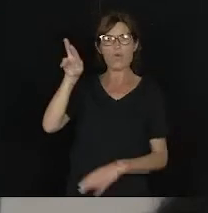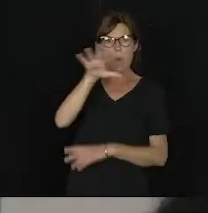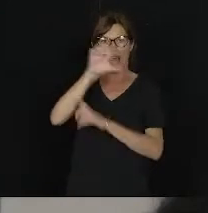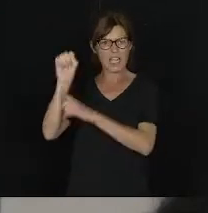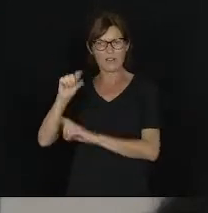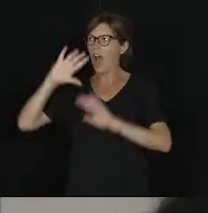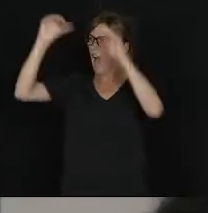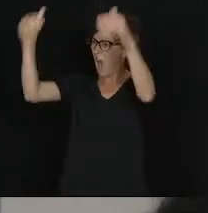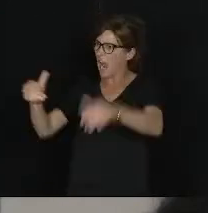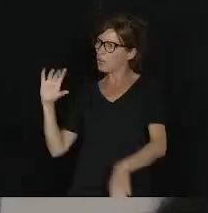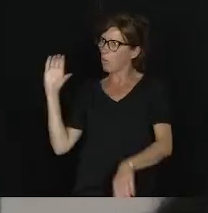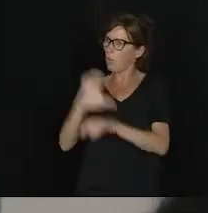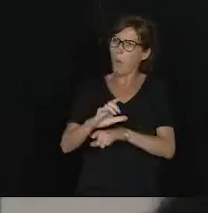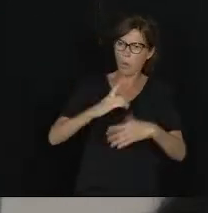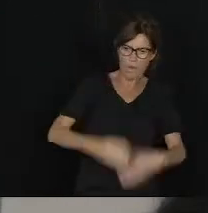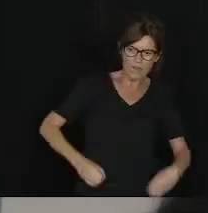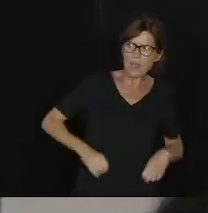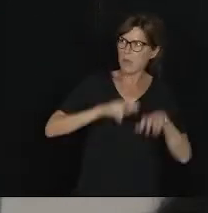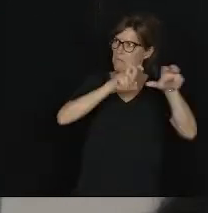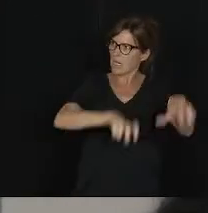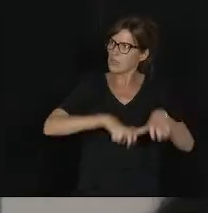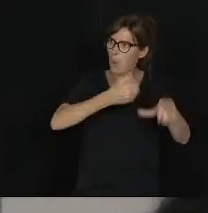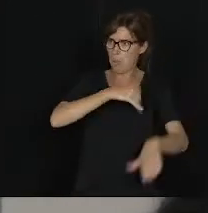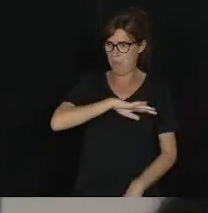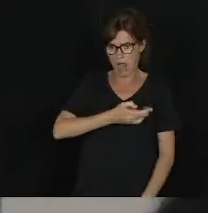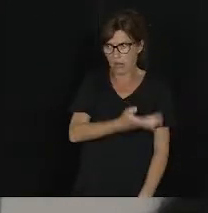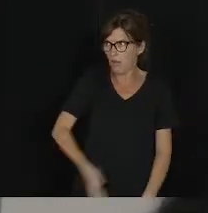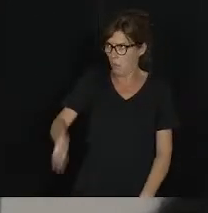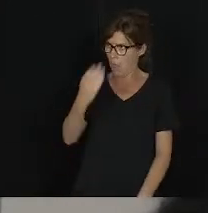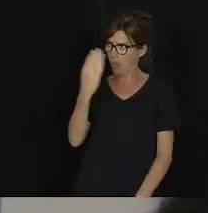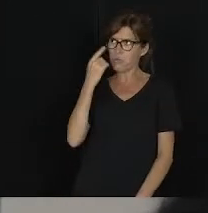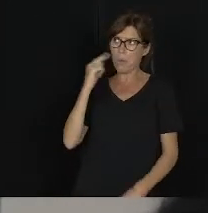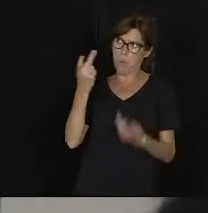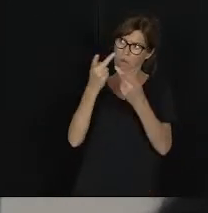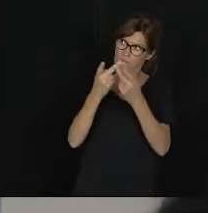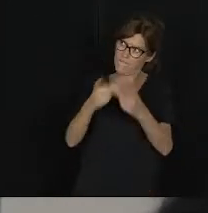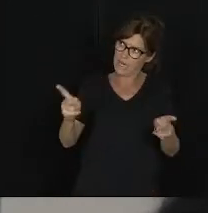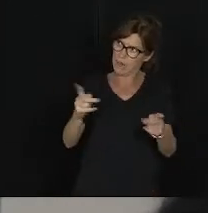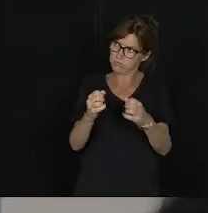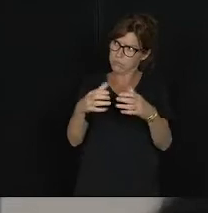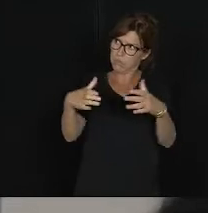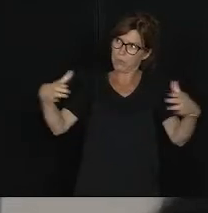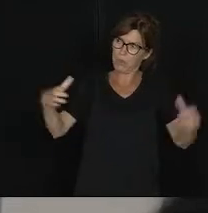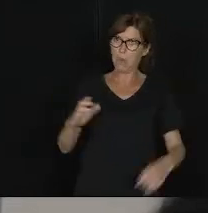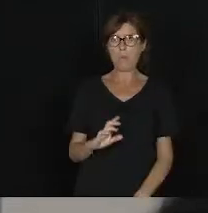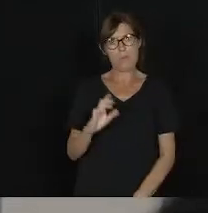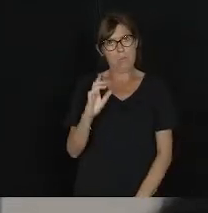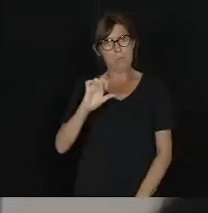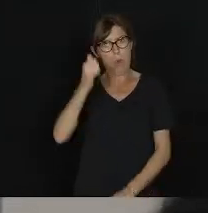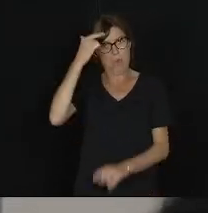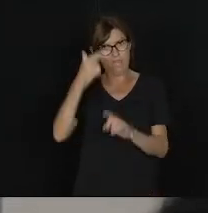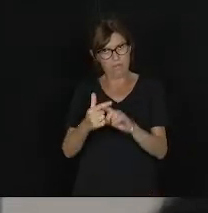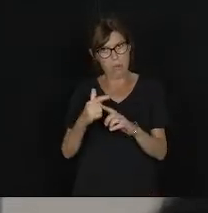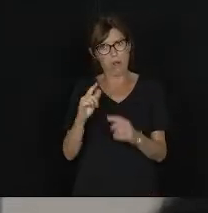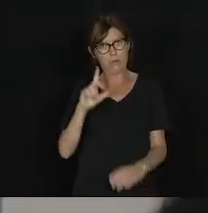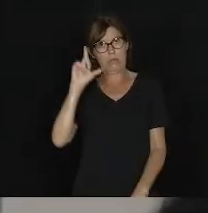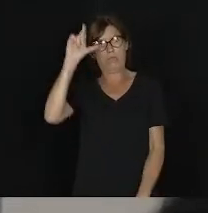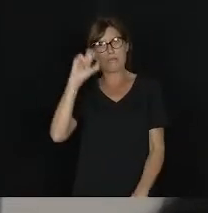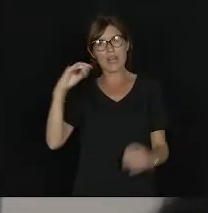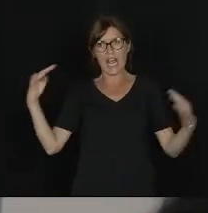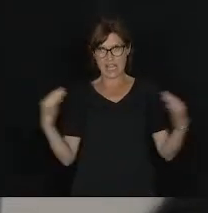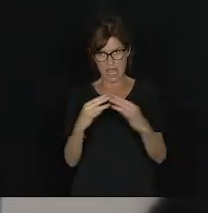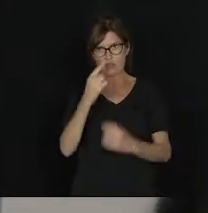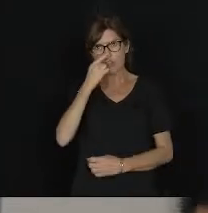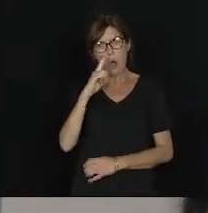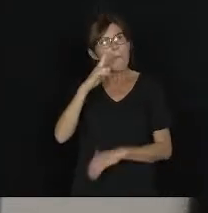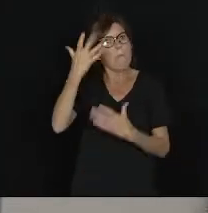ouvriers ni aux paysans, car ils en ont besoin dans toutes les villes. Pour la première fois depuis le début de la guerre, la question de l'approvisionnement se fait